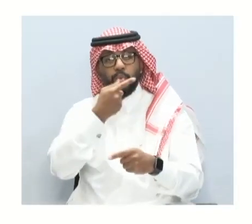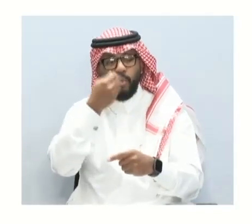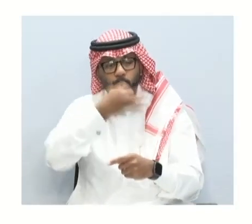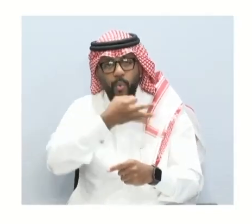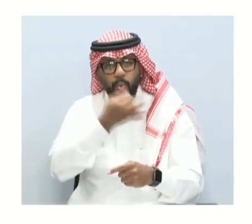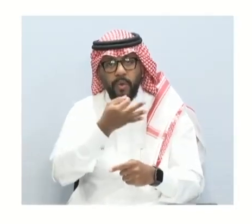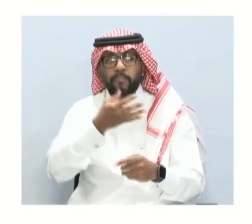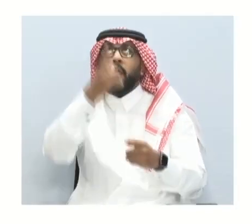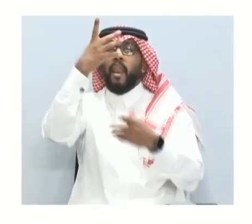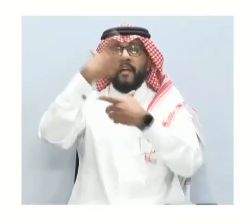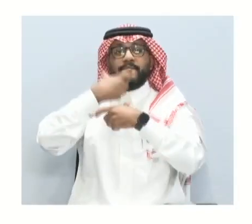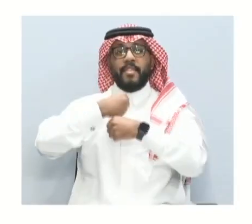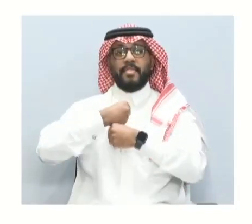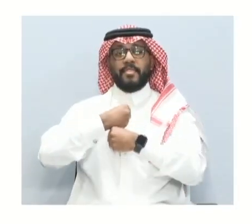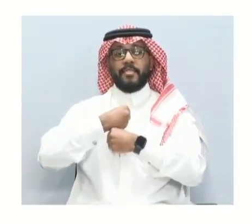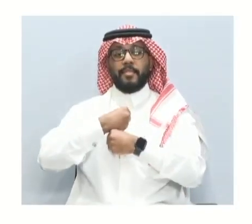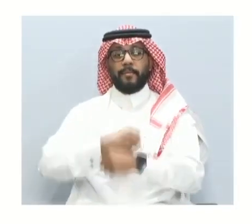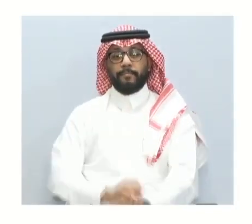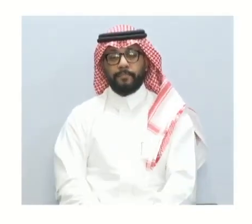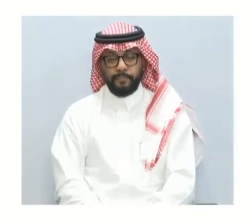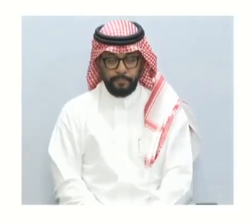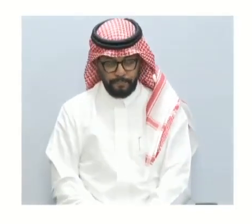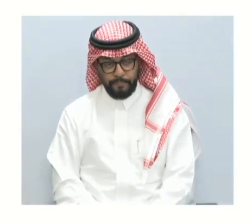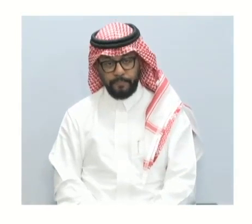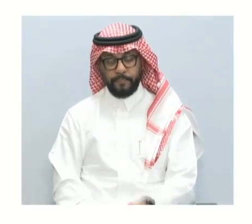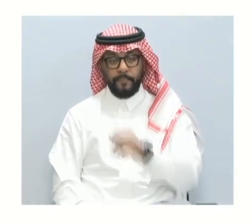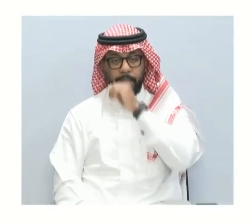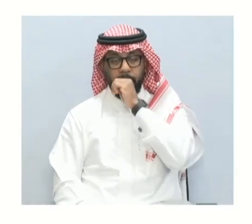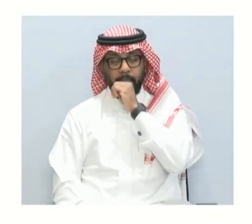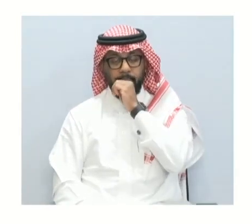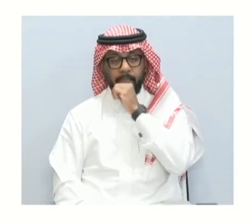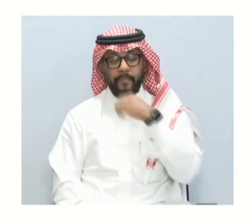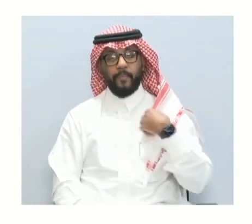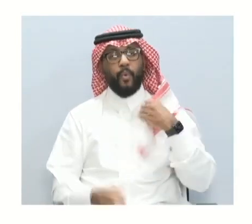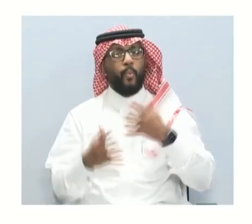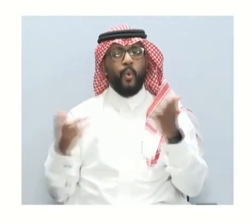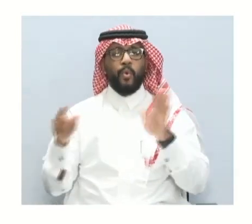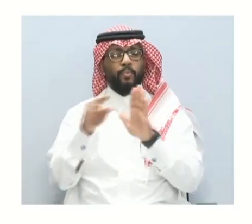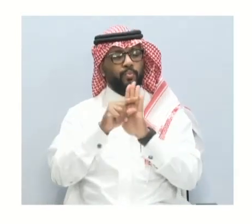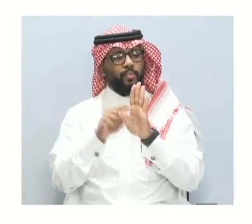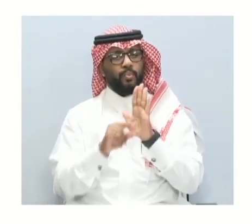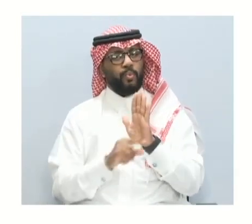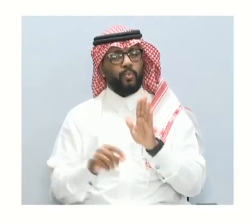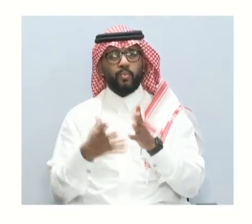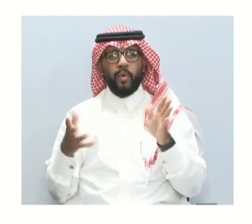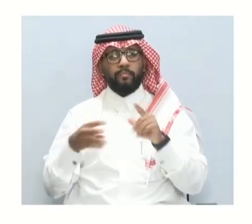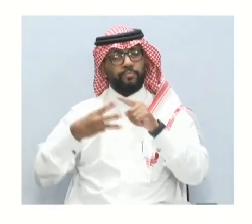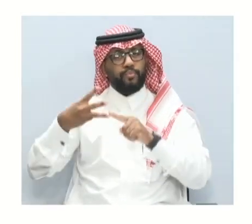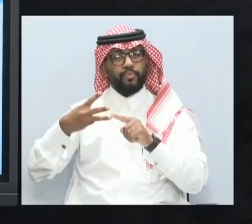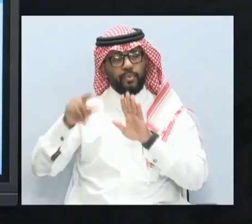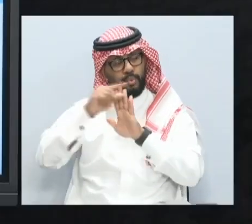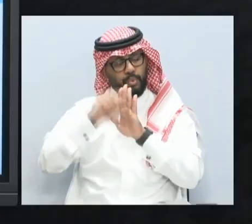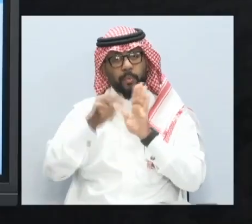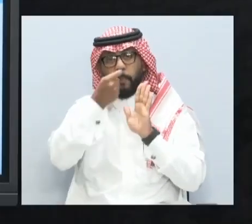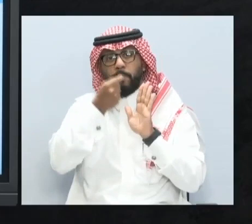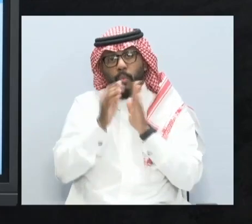ما استعيد بمثلهما ما استعيد بمثلهما فهي اعظم ما يستعاذ به ان تتعوذ بالله